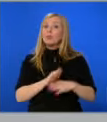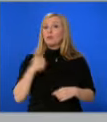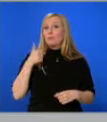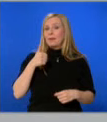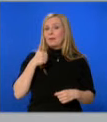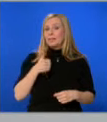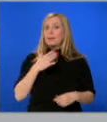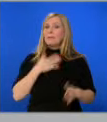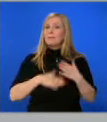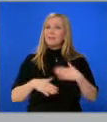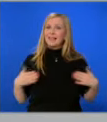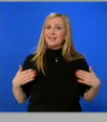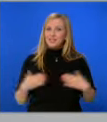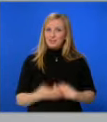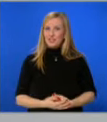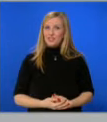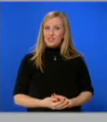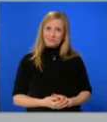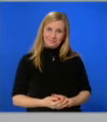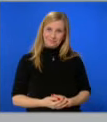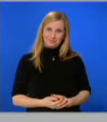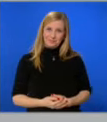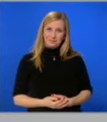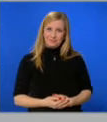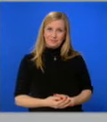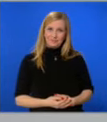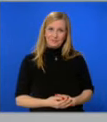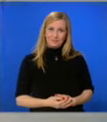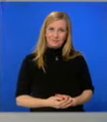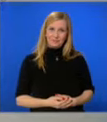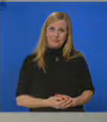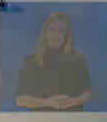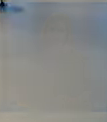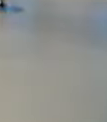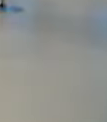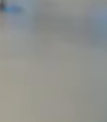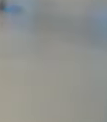БСП. Така се разделяме до утре, веднага след новините в 18.